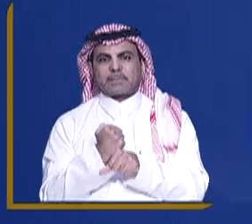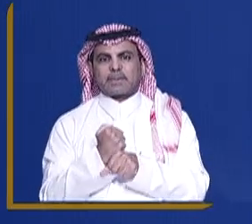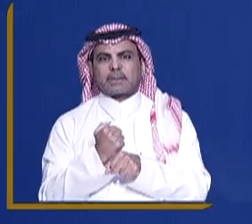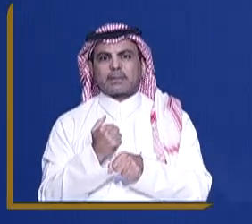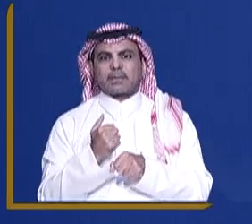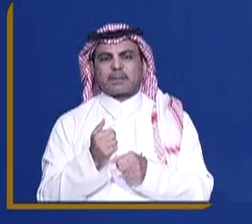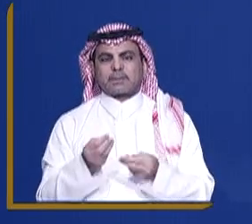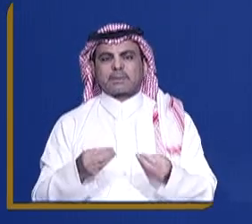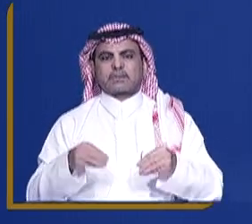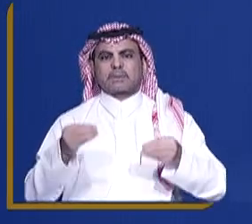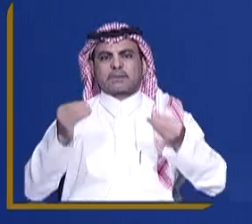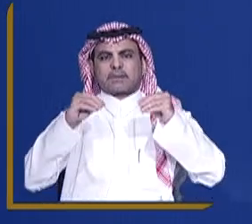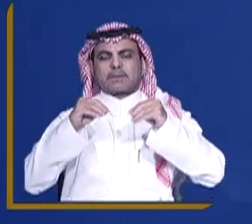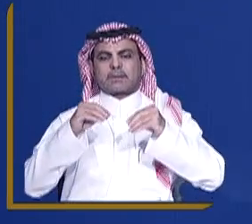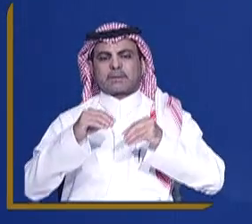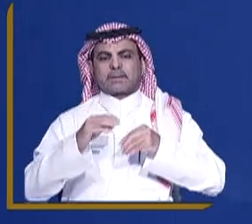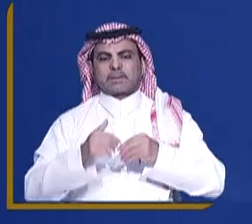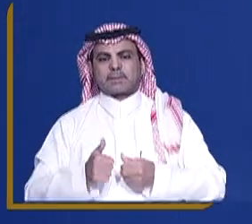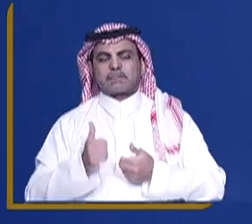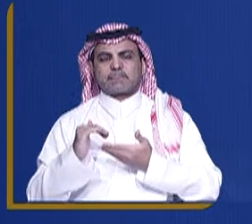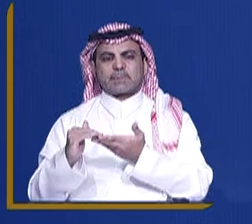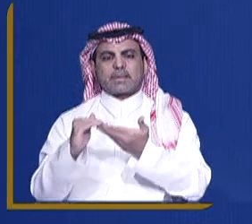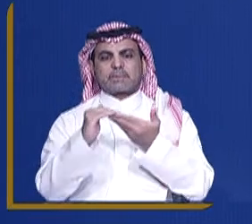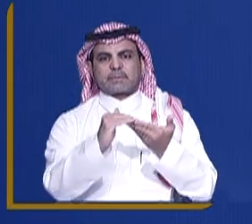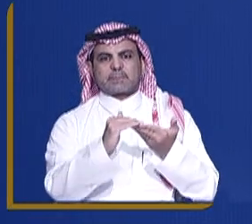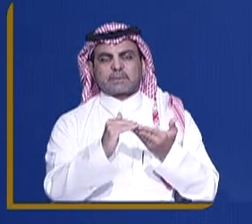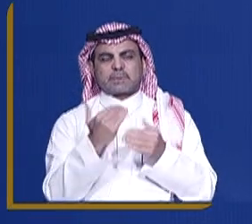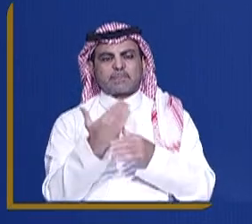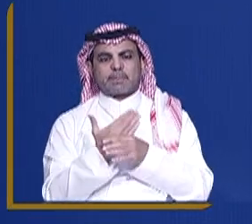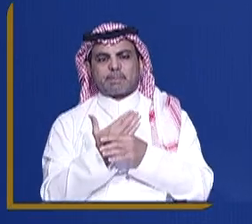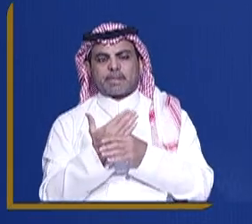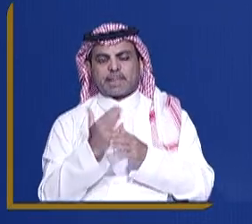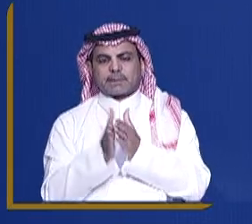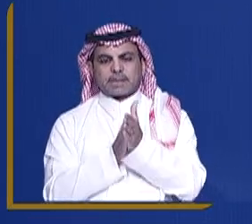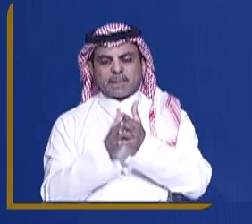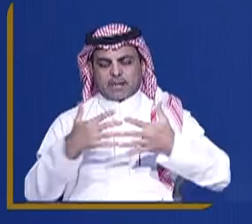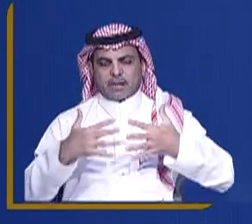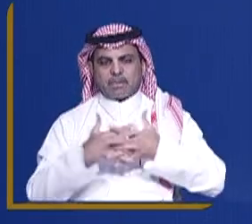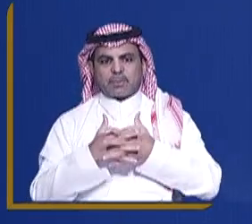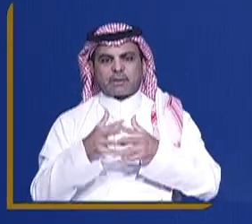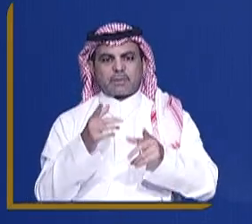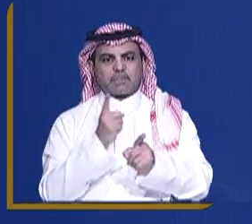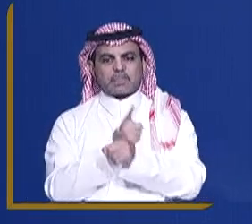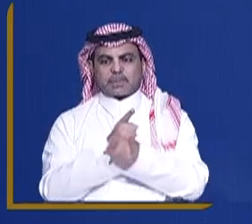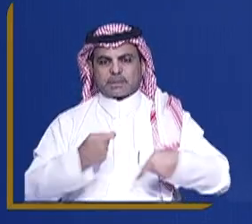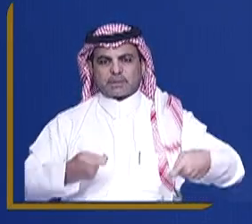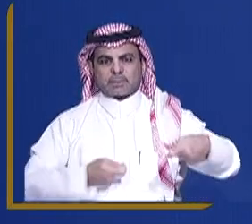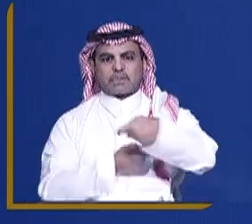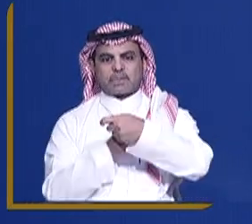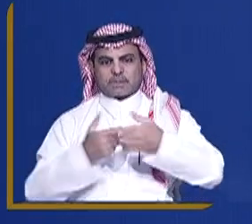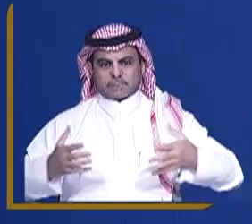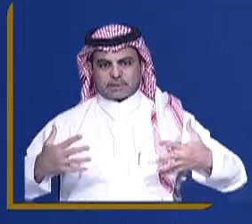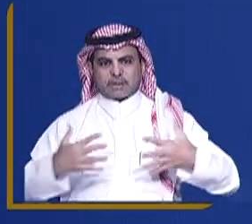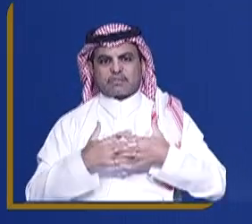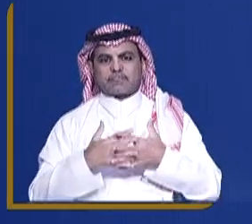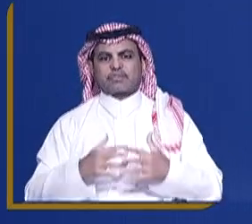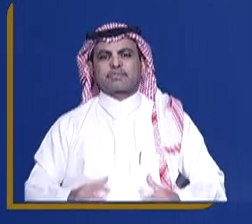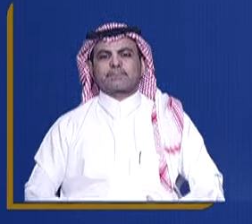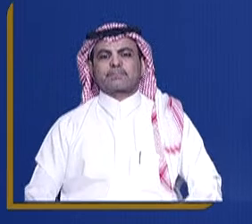حيكون أكثر تنظيما ويساعد بمشيئة الله لتعزيز روح التعاون والتكامل ما بين منسوبي وزارة